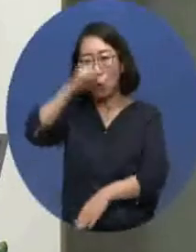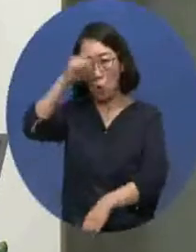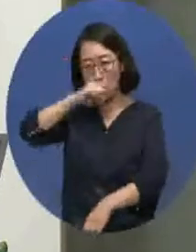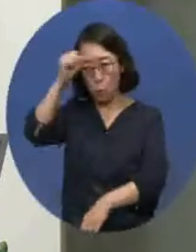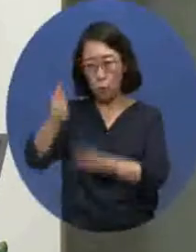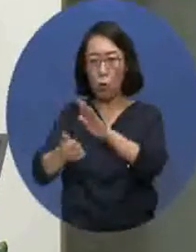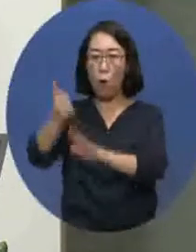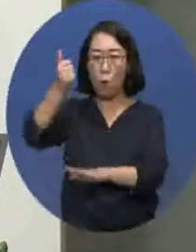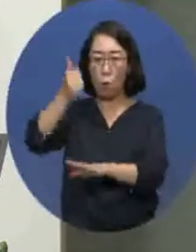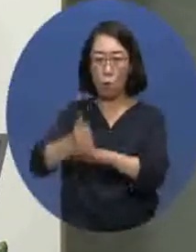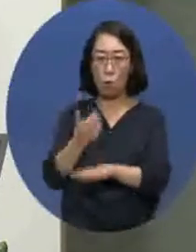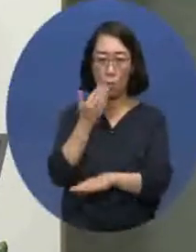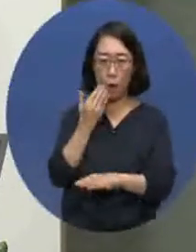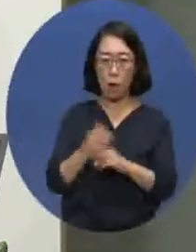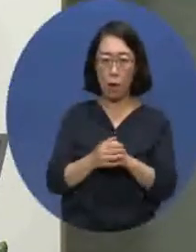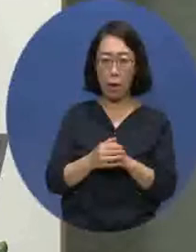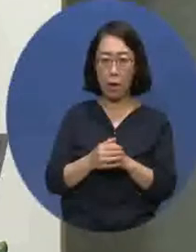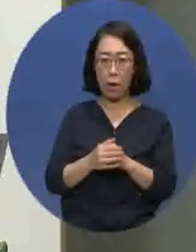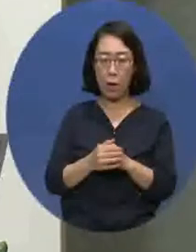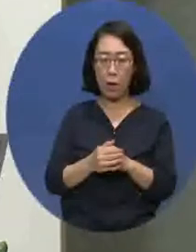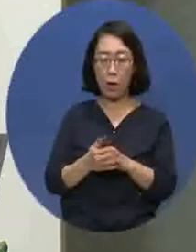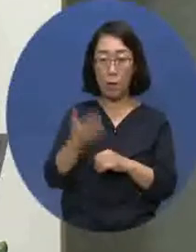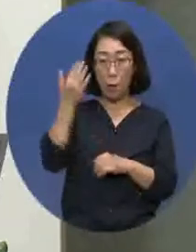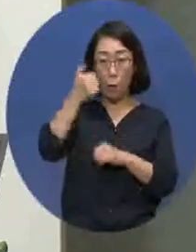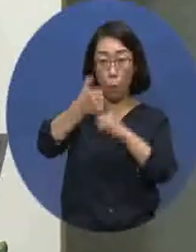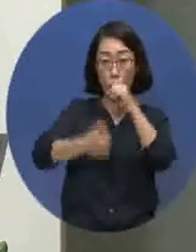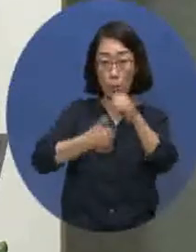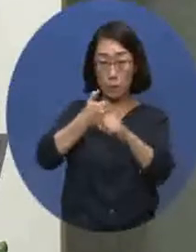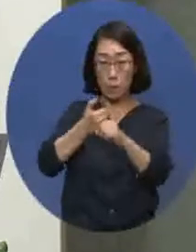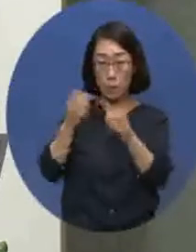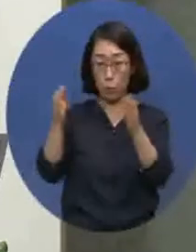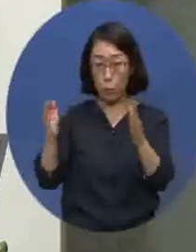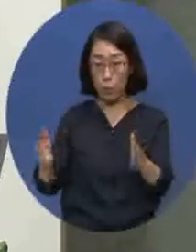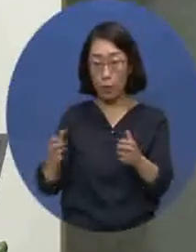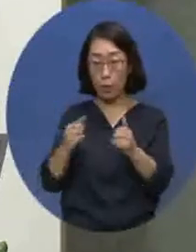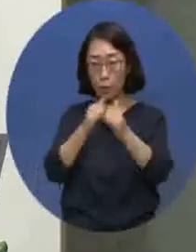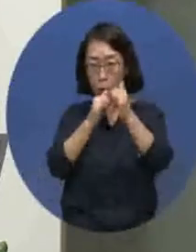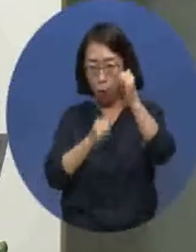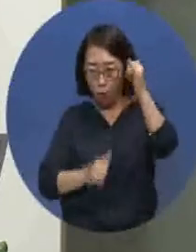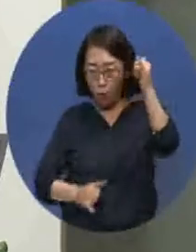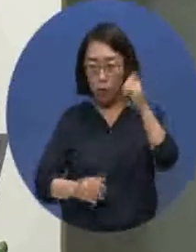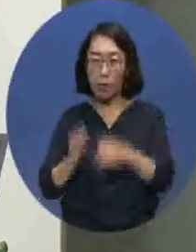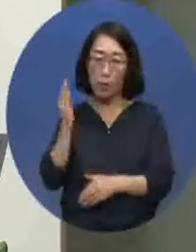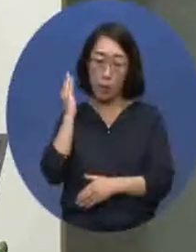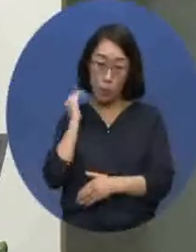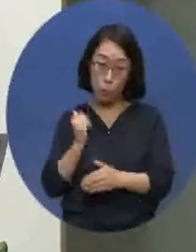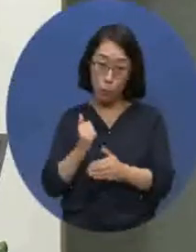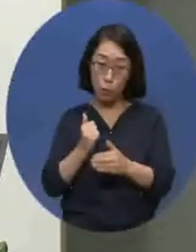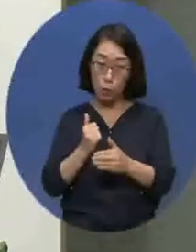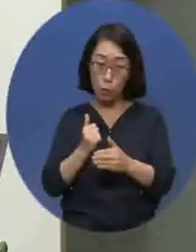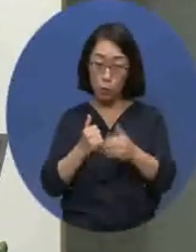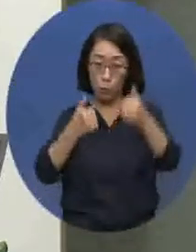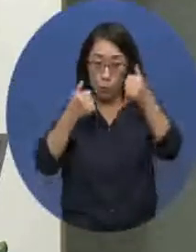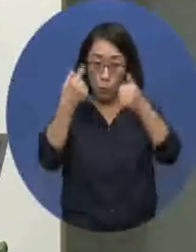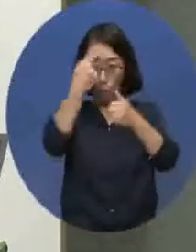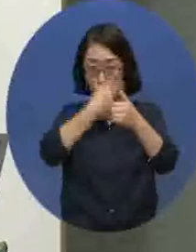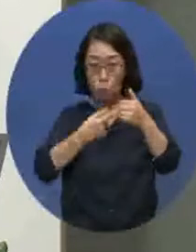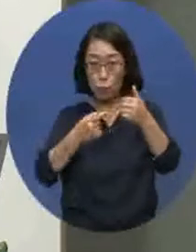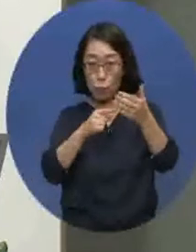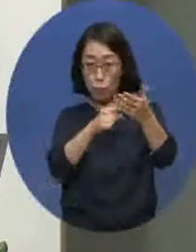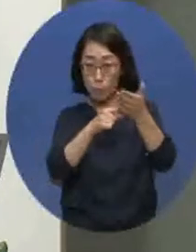우리나라의 그래도 50 년 넘게 역대 대통령들이 잘하든 못하든 보수든